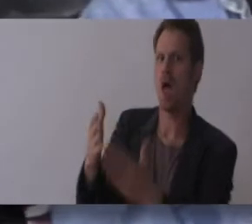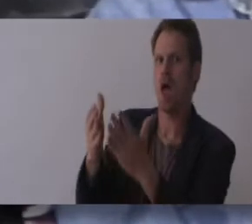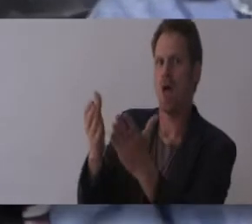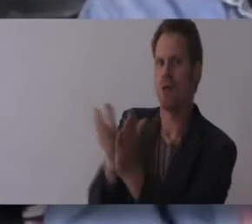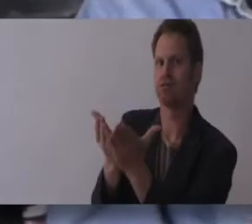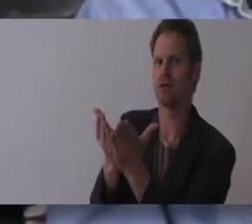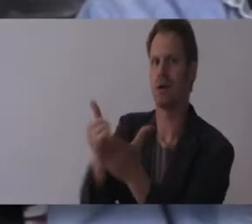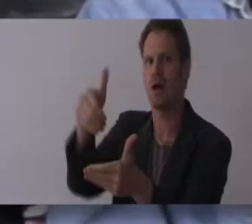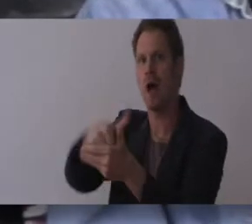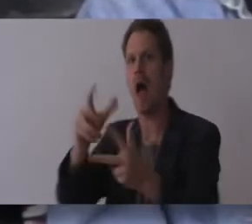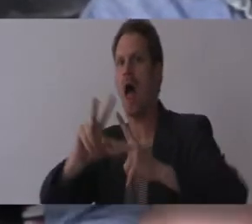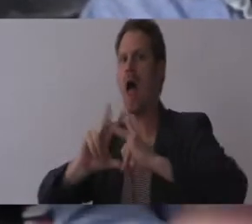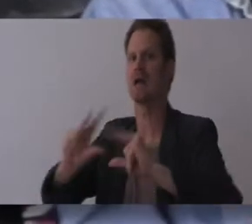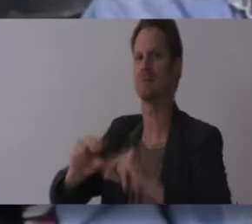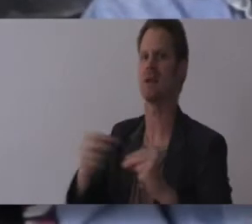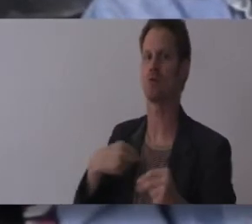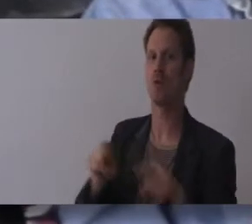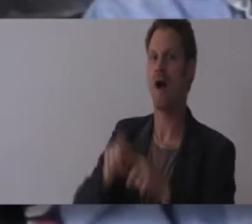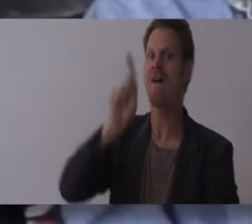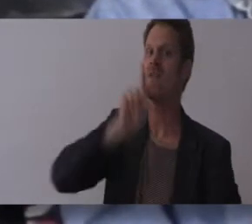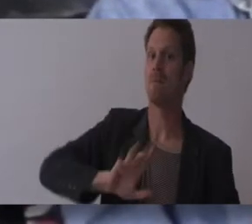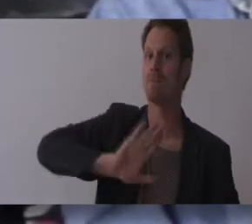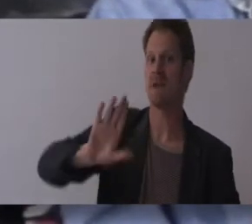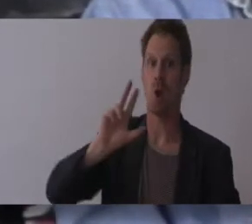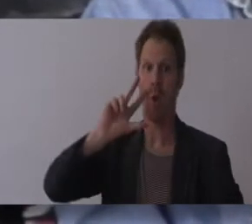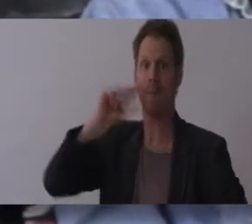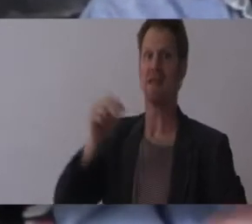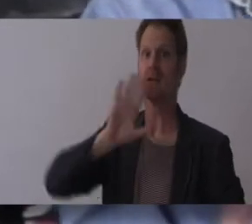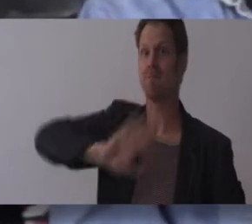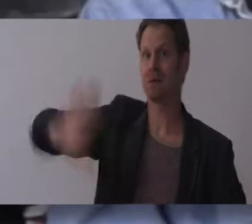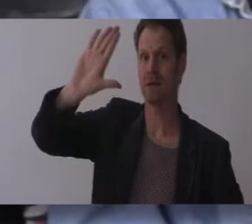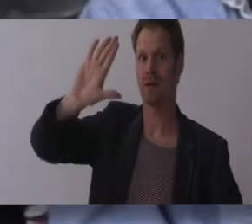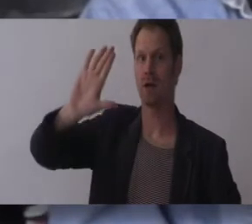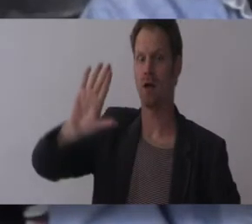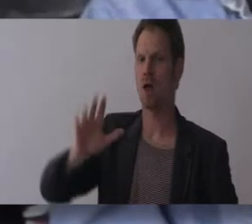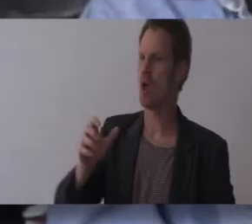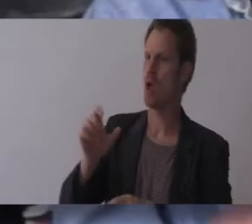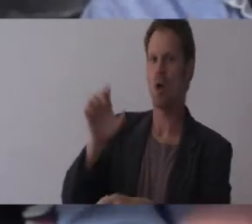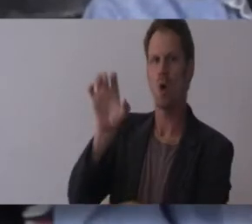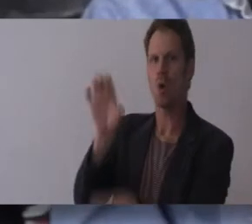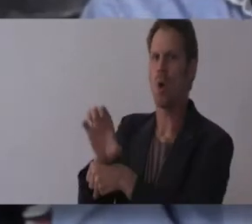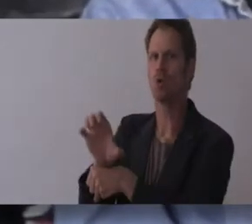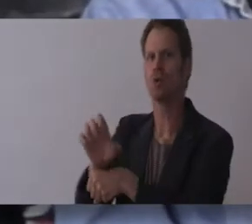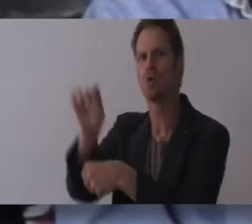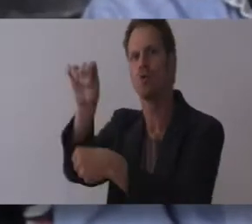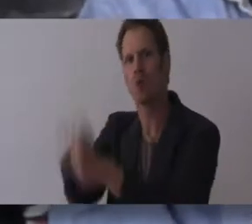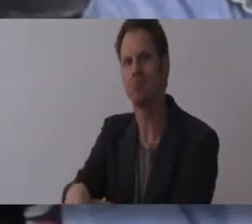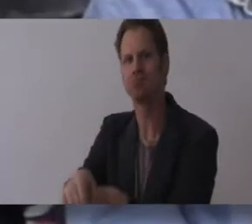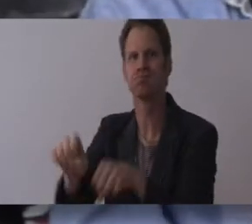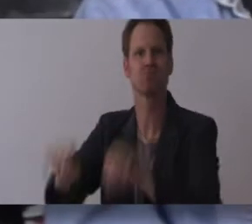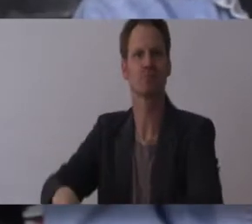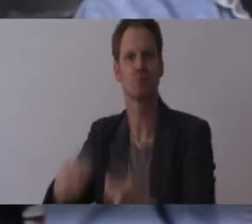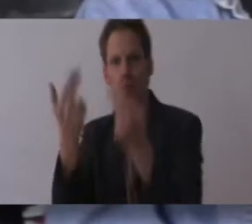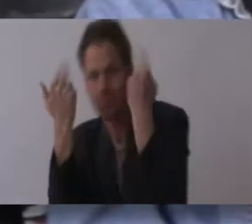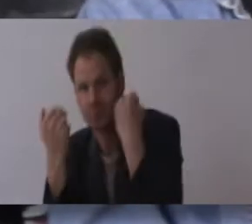manifeste, on est féministe dans le sens où on est humaniste, et donc on se positionne contre tout rapport de domination, contre tout système d'oppression. Il